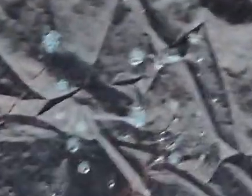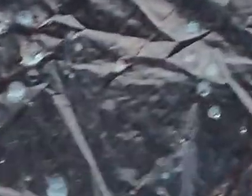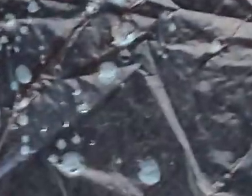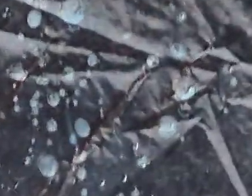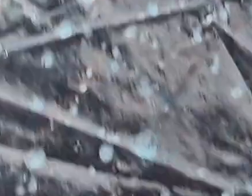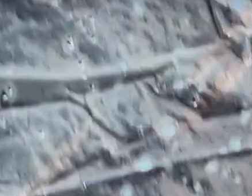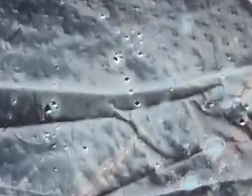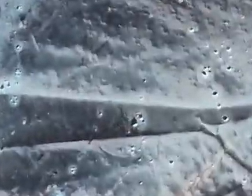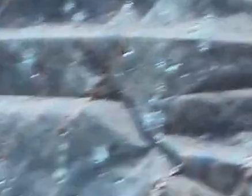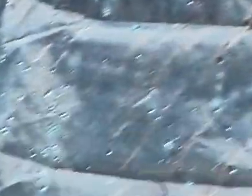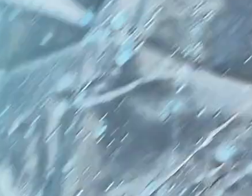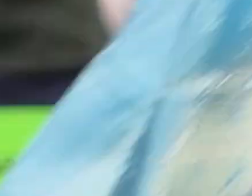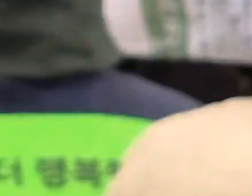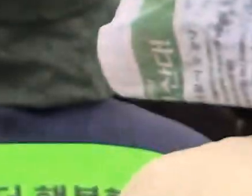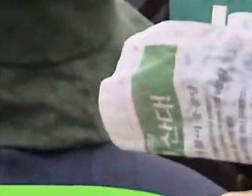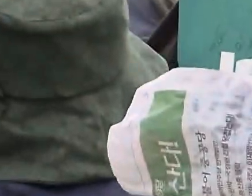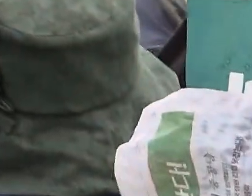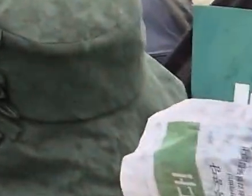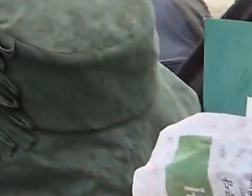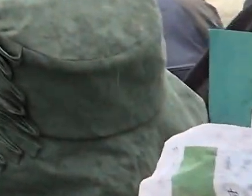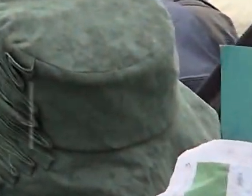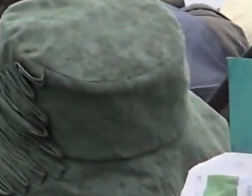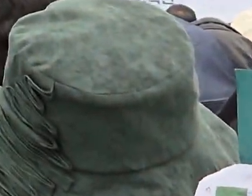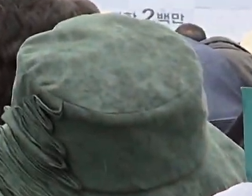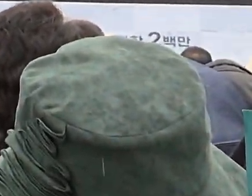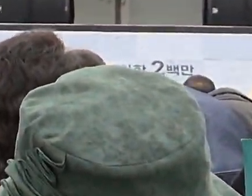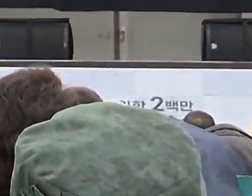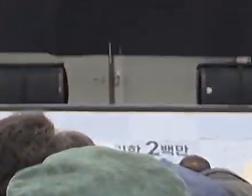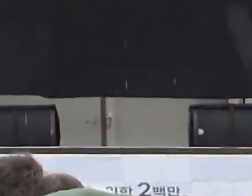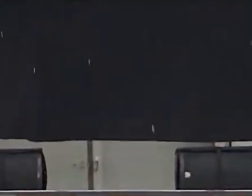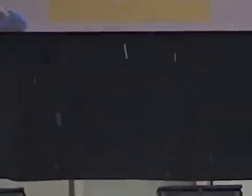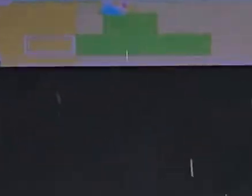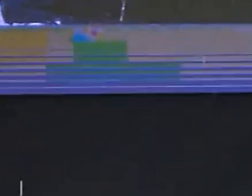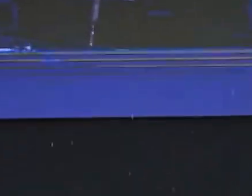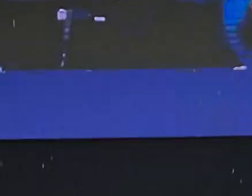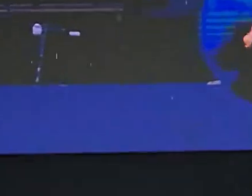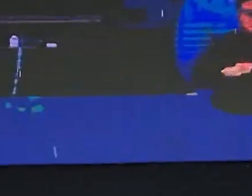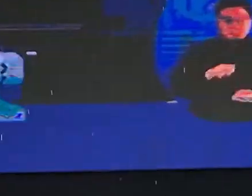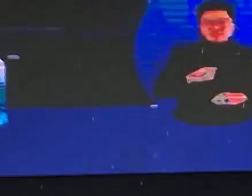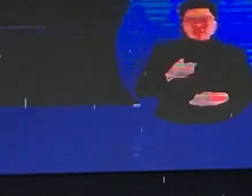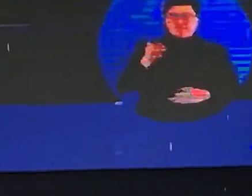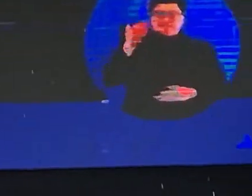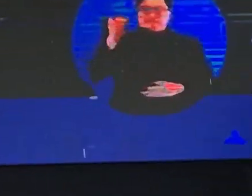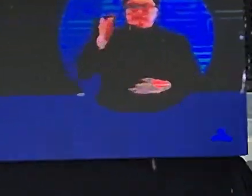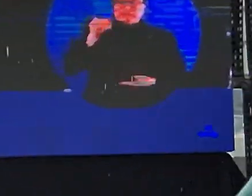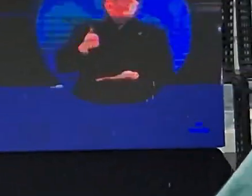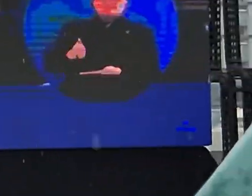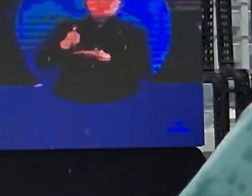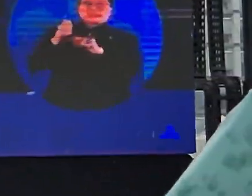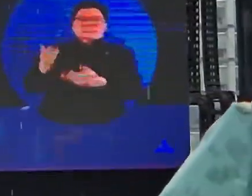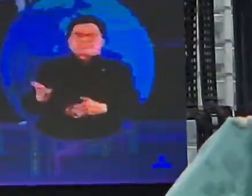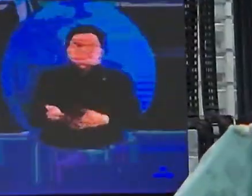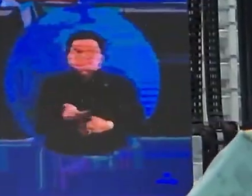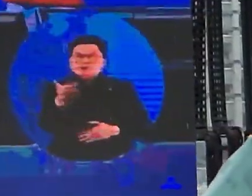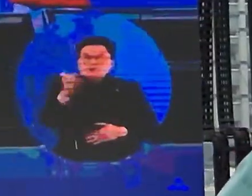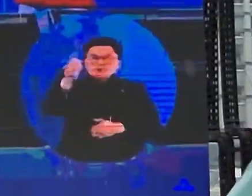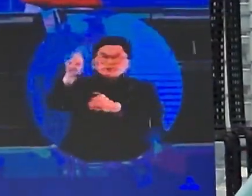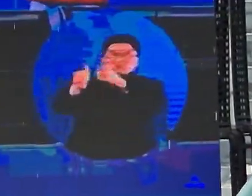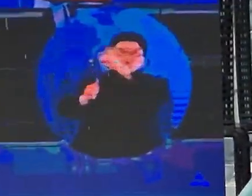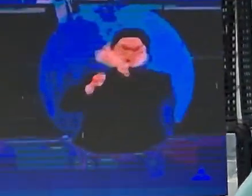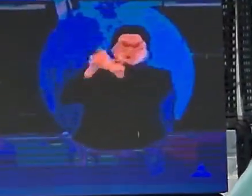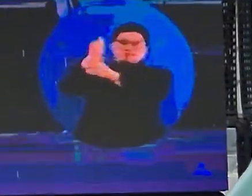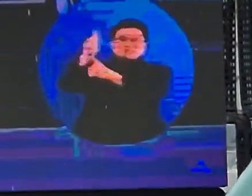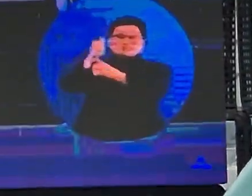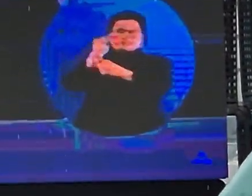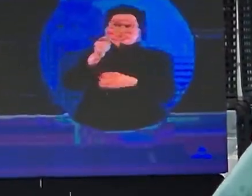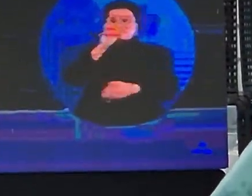그러므로 이제는 여호와를 경외하며 온전함과 진실함으로 그를 섬기라. 너희의 조상들이 강